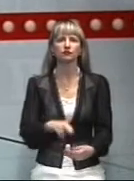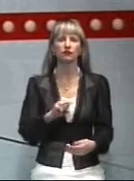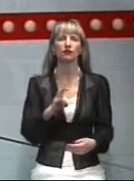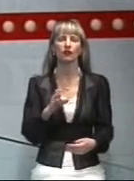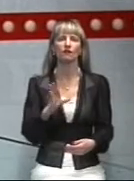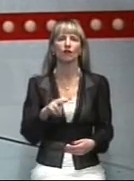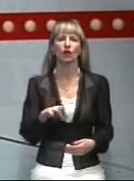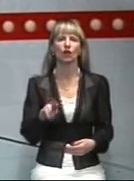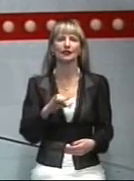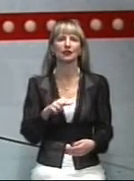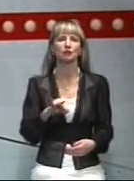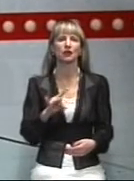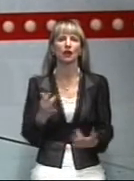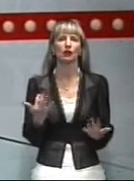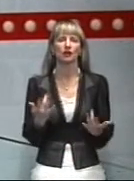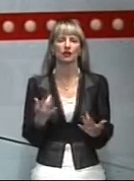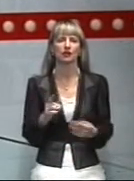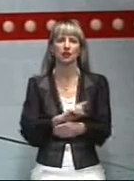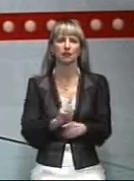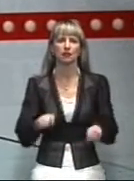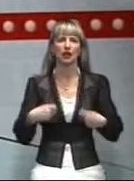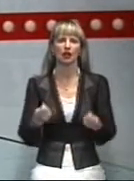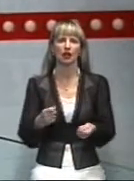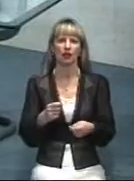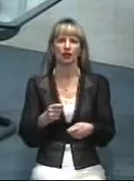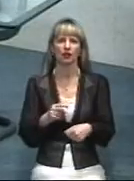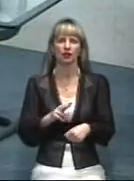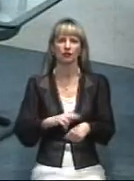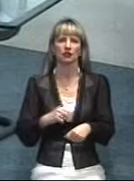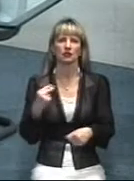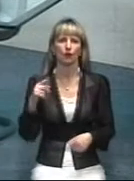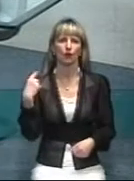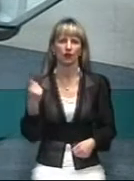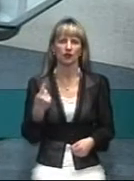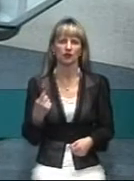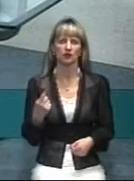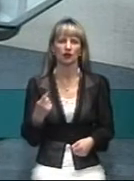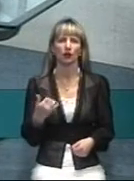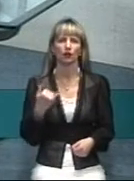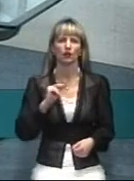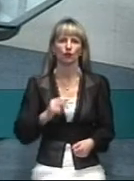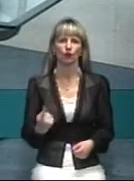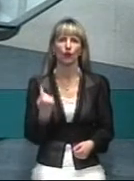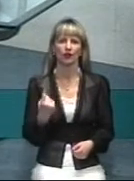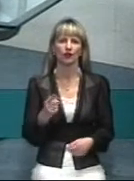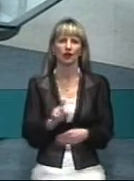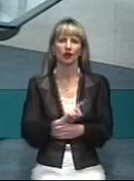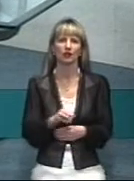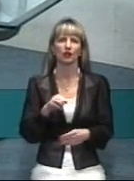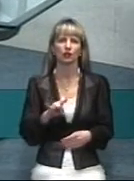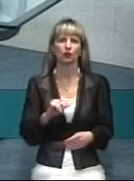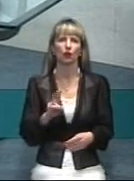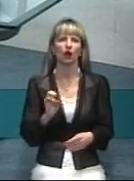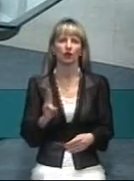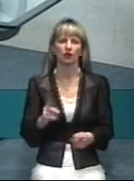яку кількість радарів передали інспекторам Запорізької області? На жаль, у нас працює наразі лише один радар TrueCam, який